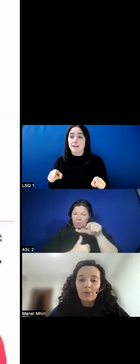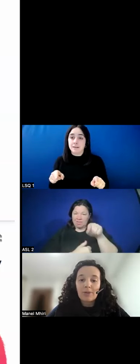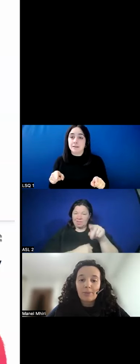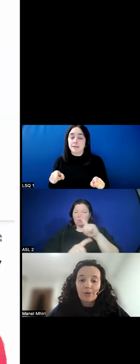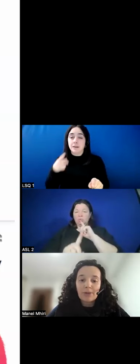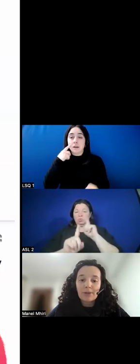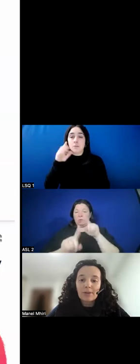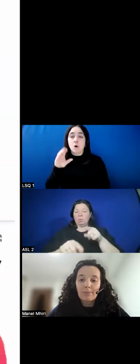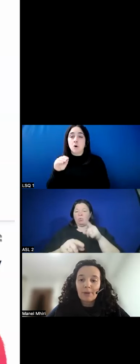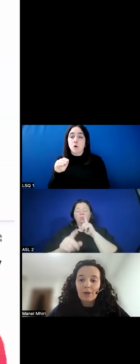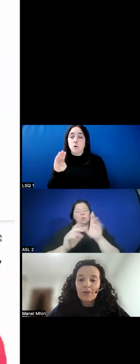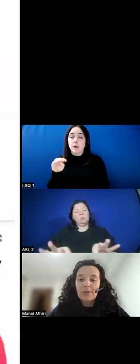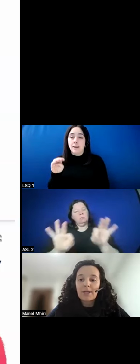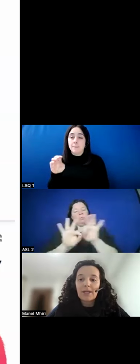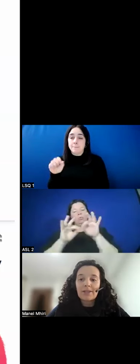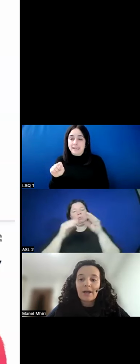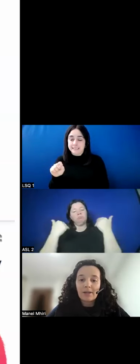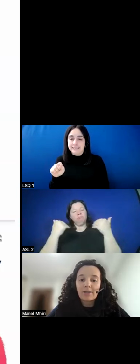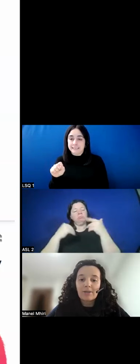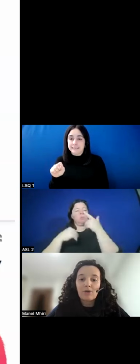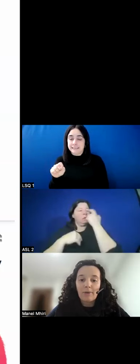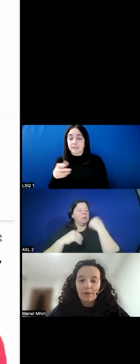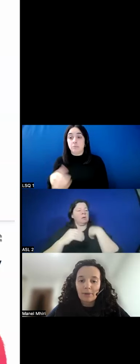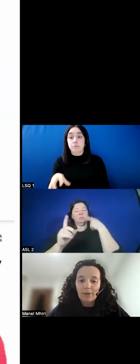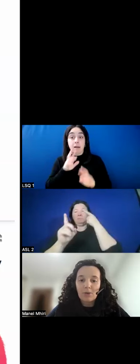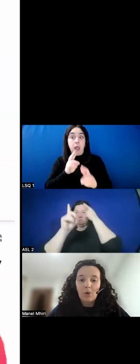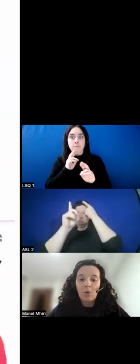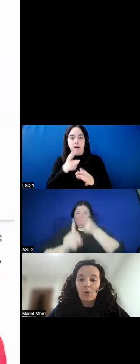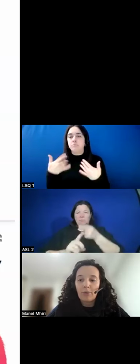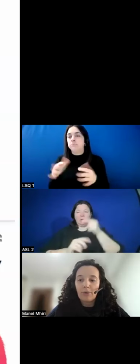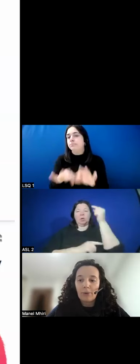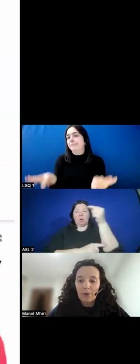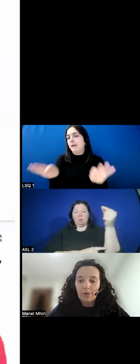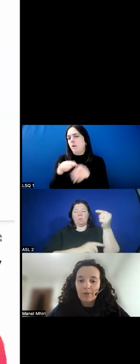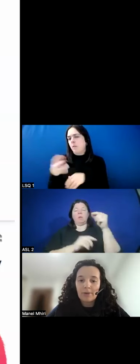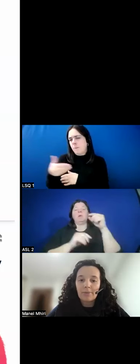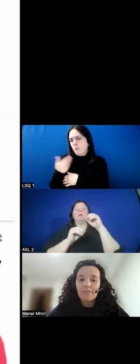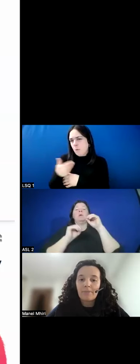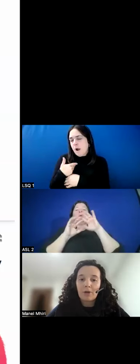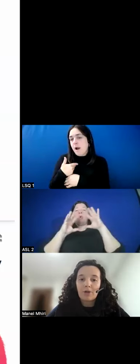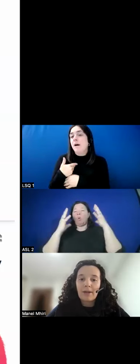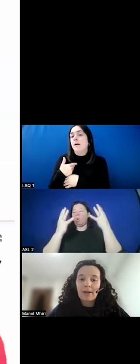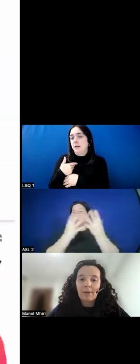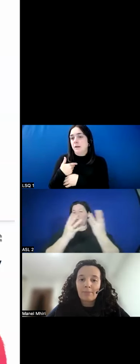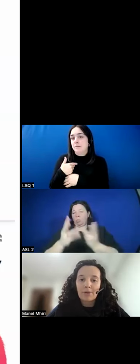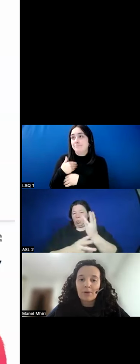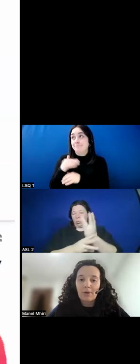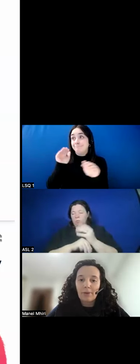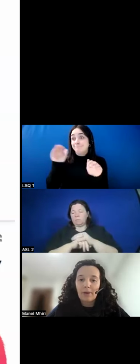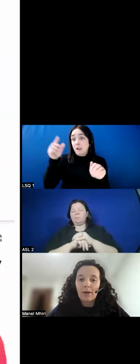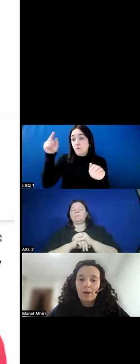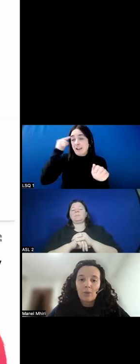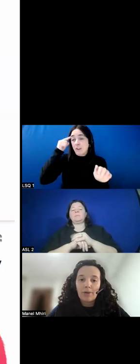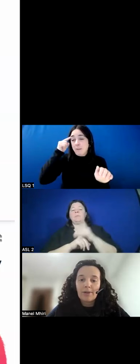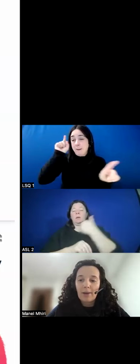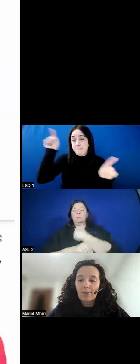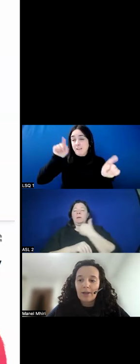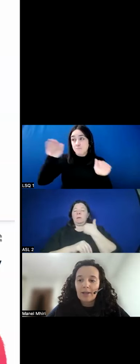l'OMS. Ce rapport était important parce qu'il ciblait les gouvernements partout dans le monde.